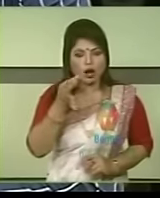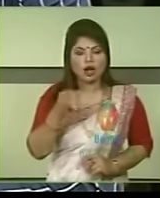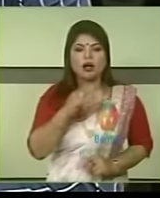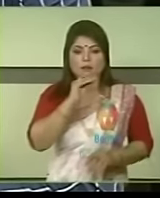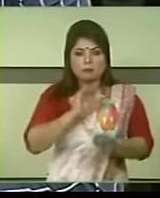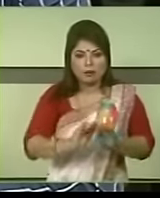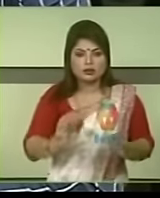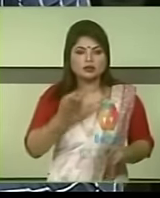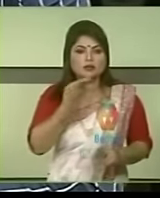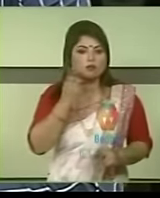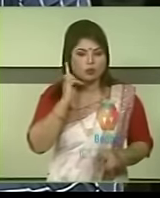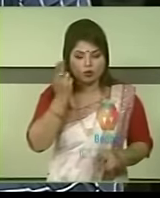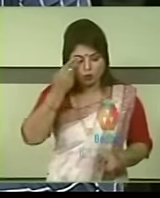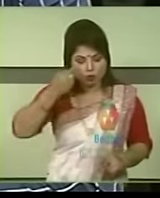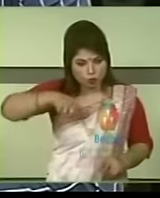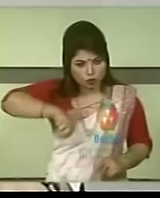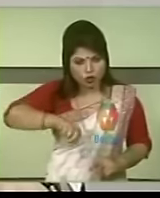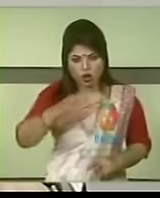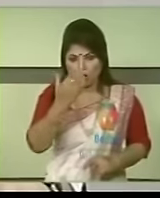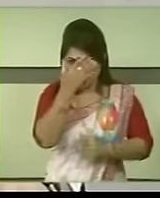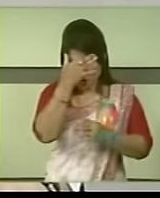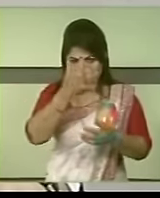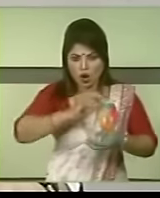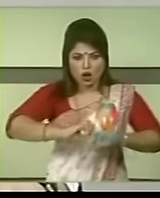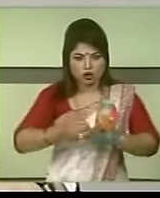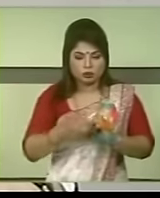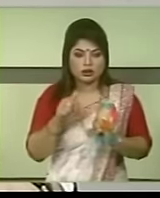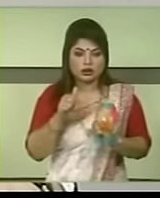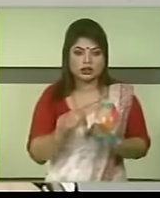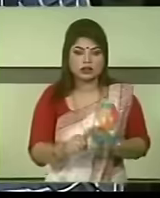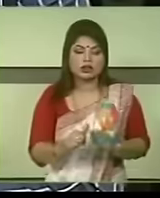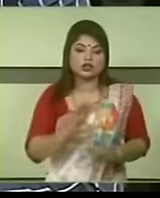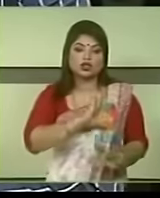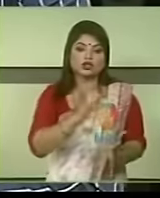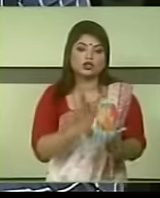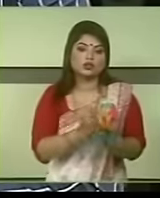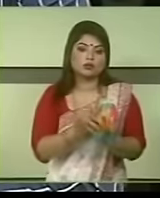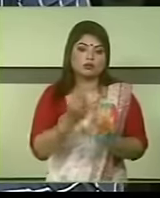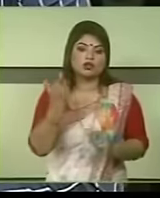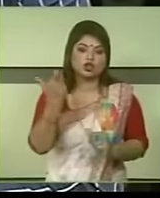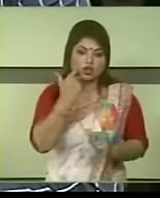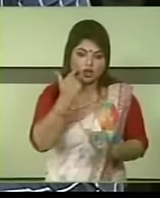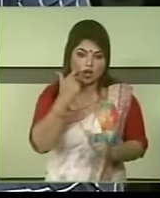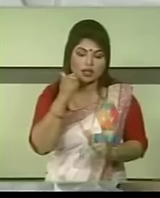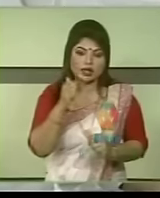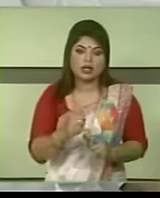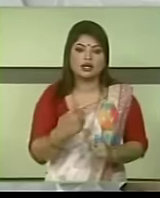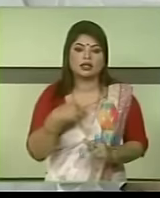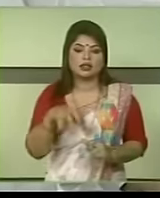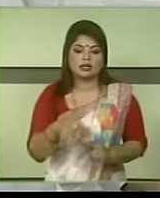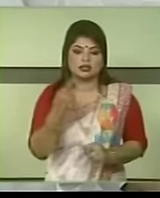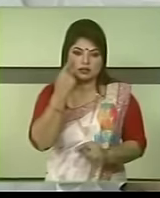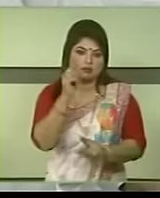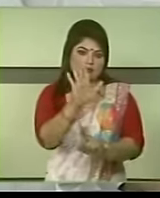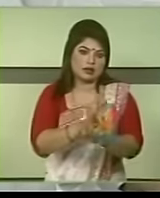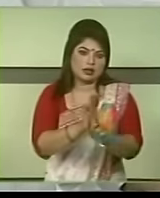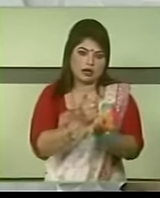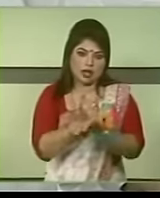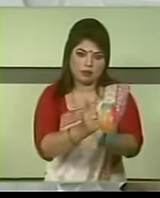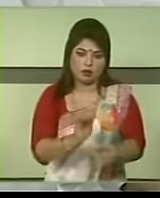ডাউন সিনড্রোম কিংবা অন্যান্য স্নায়বিক সমস্যাগ্রস্ত যত প্রতিবন্ধী আছে, সরকার এবং রাষ্ট্র তার দায়িত্ব নেবে। আমাদের কাছে এইসব